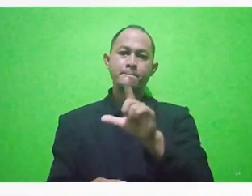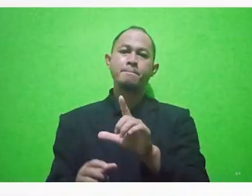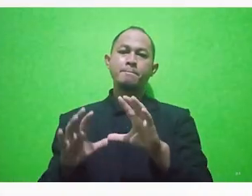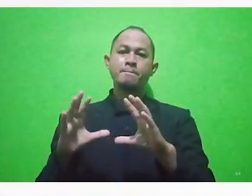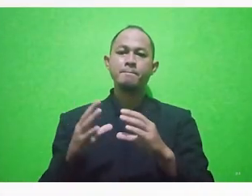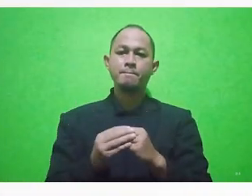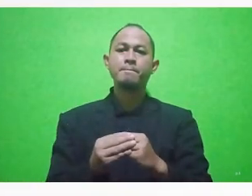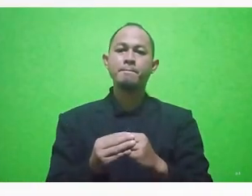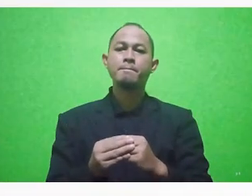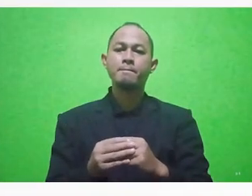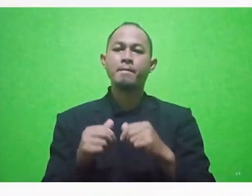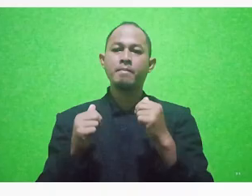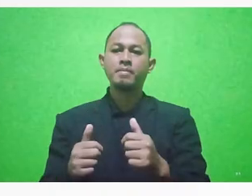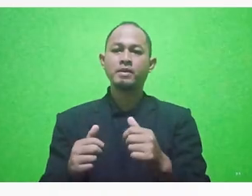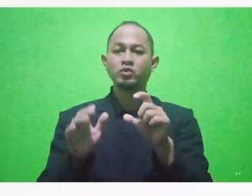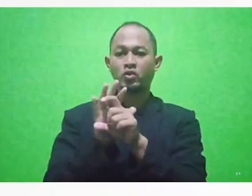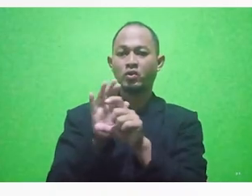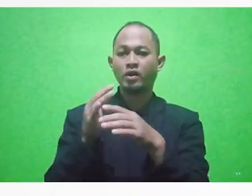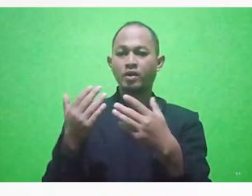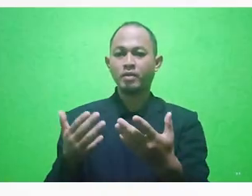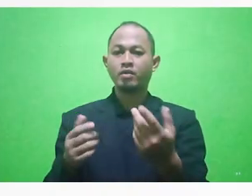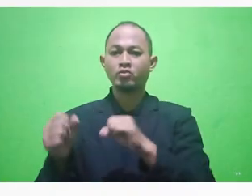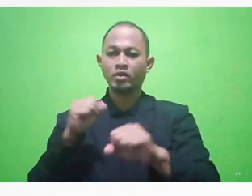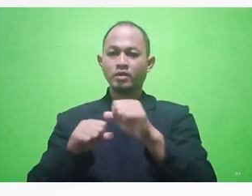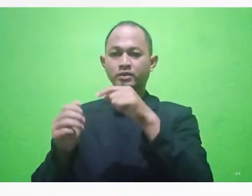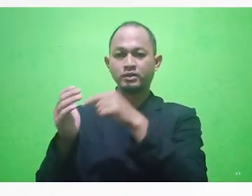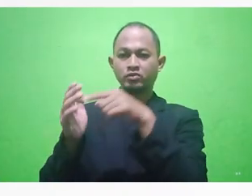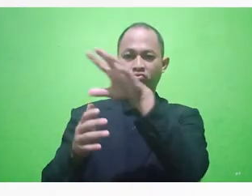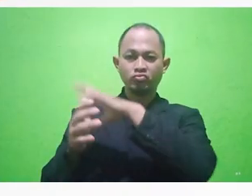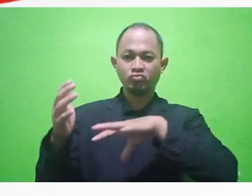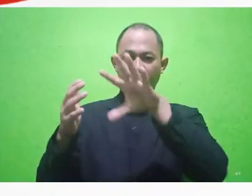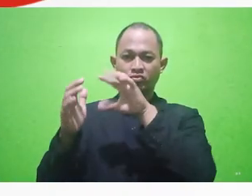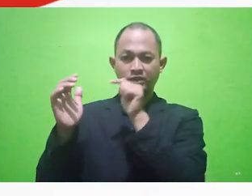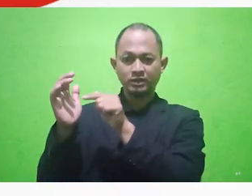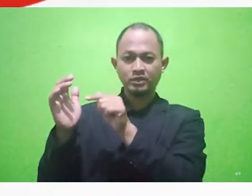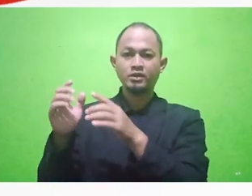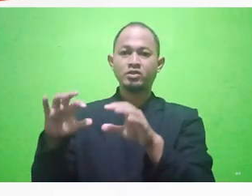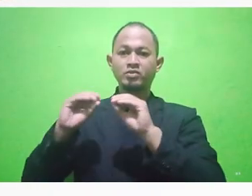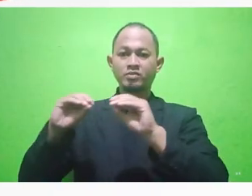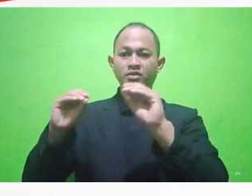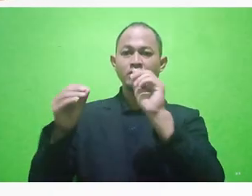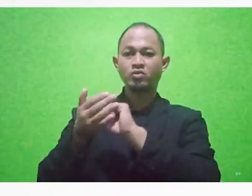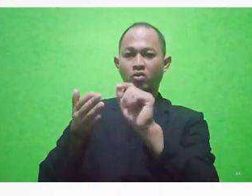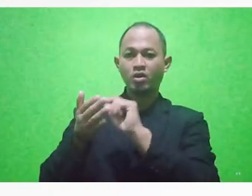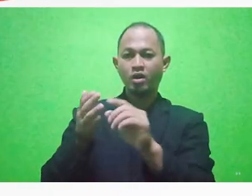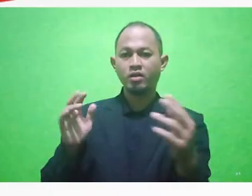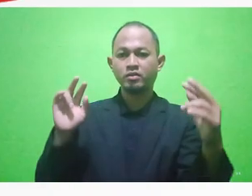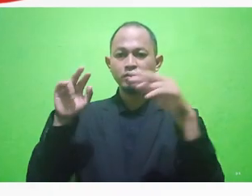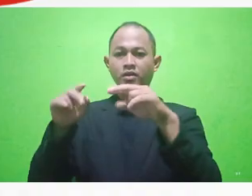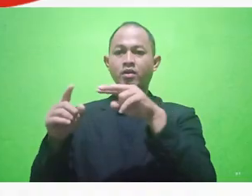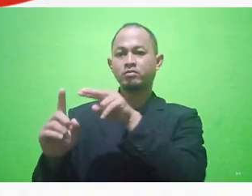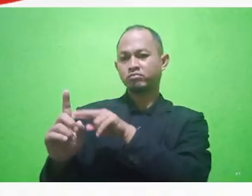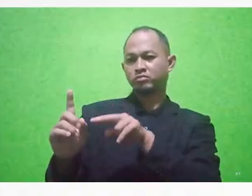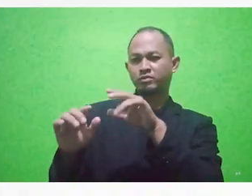infrastruktur. Contoh aksi nyata yang dapat dilakukan adalah menyiapkan infrastruktur satuan pendidikan yang tahan